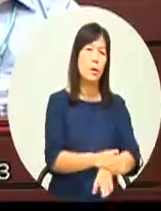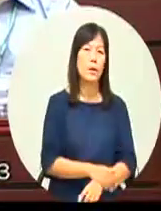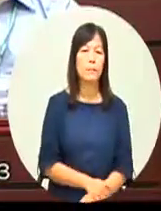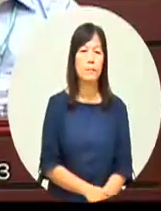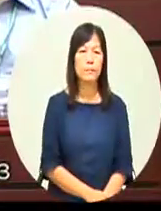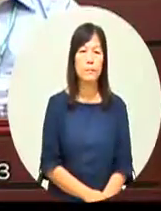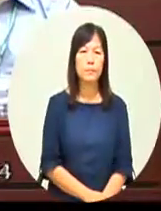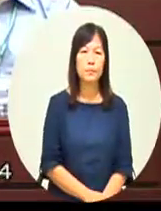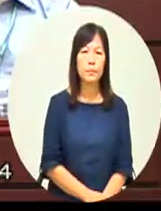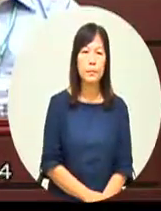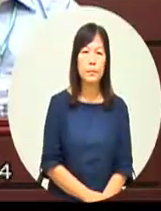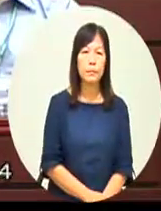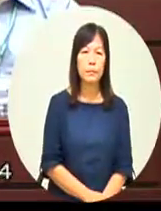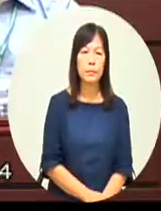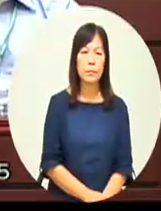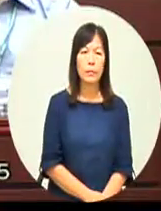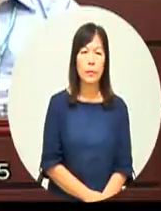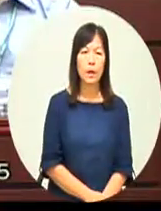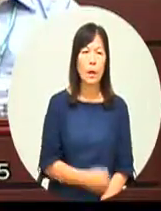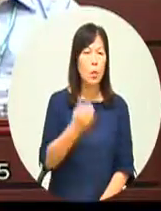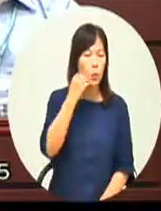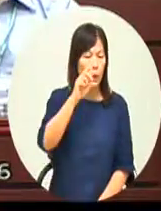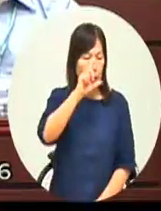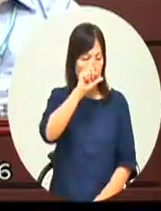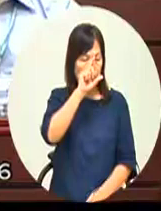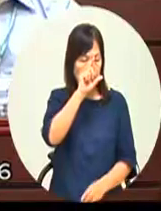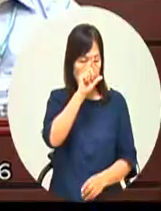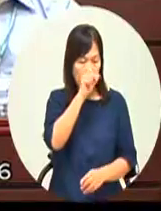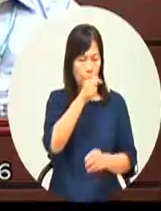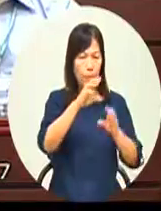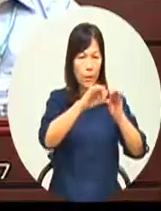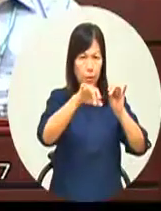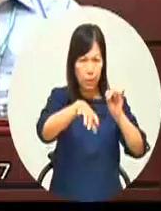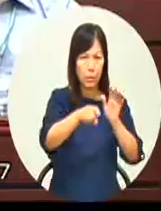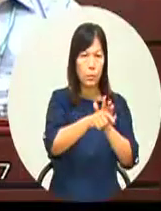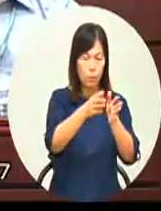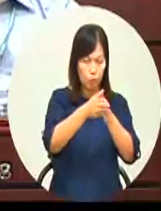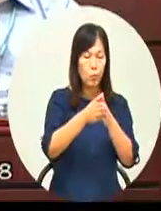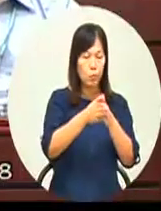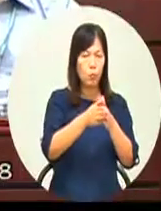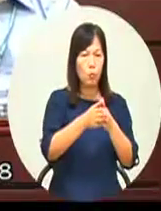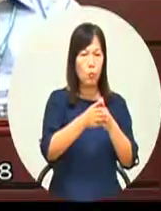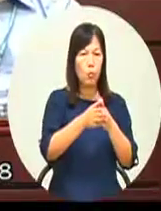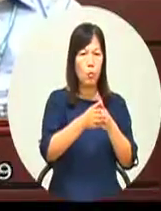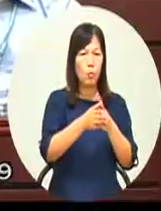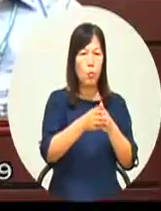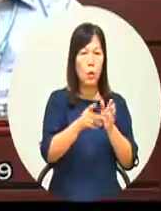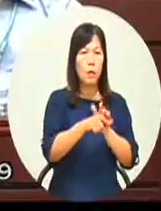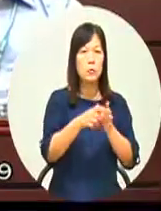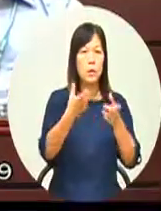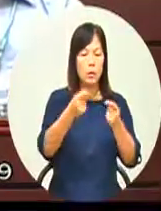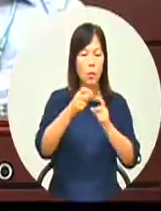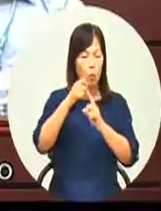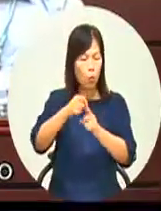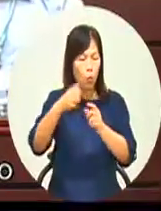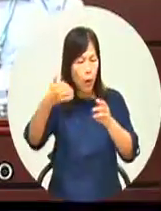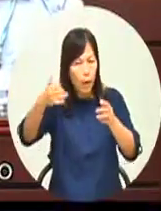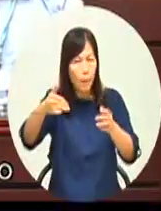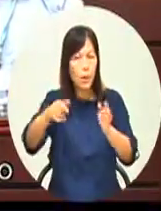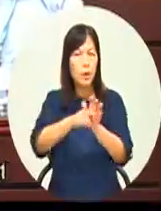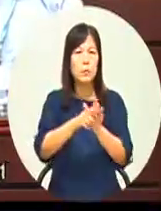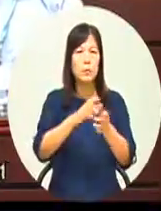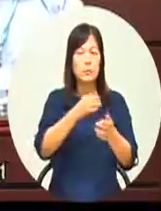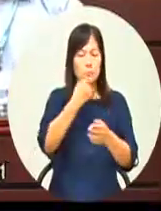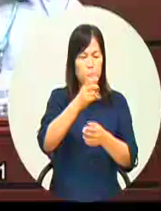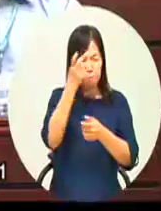特定的地区有这样的一个公共运输的需求， 那目前也还没有公车服务到，我想我们会来做